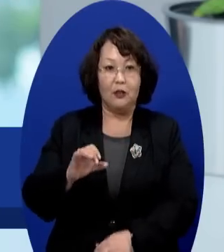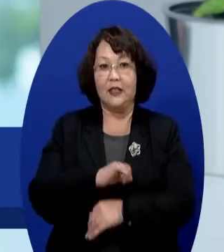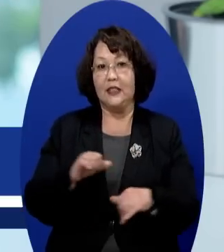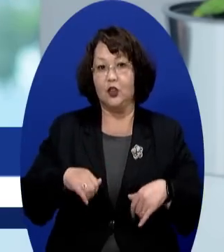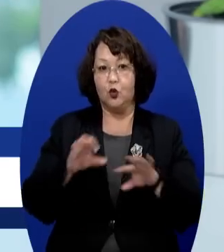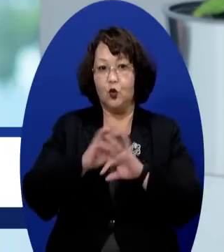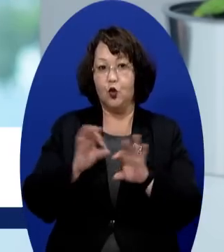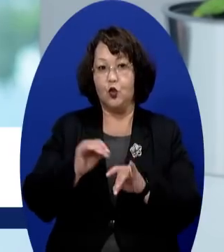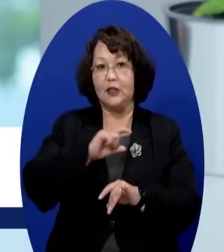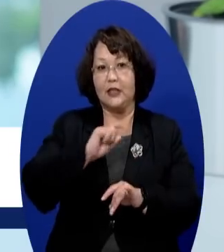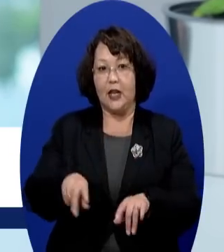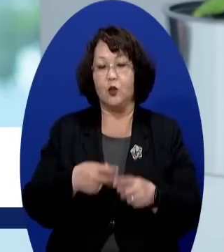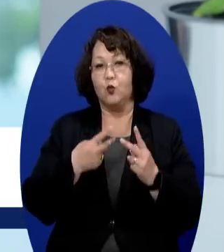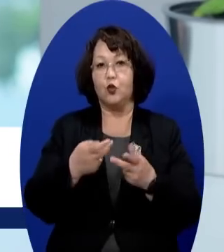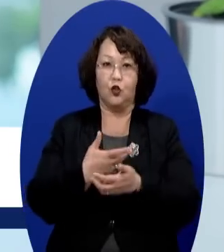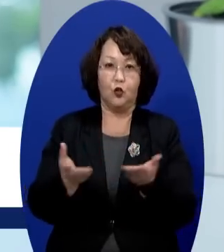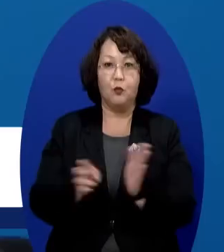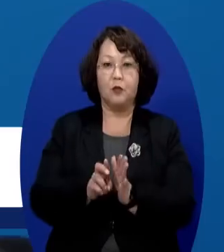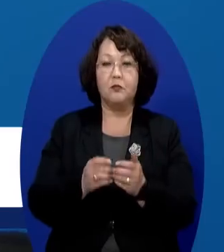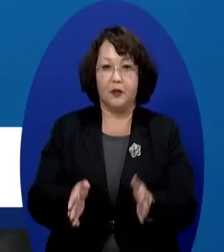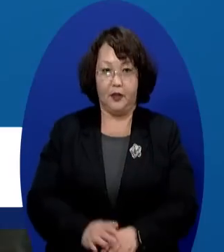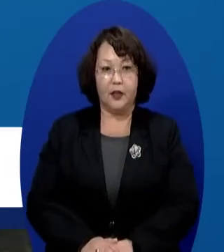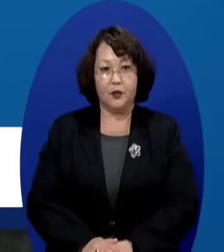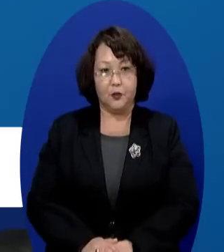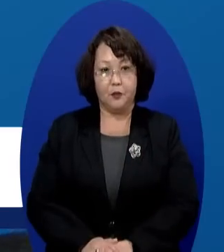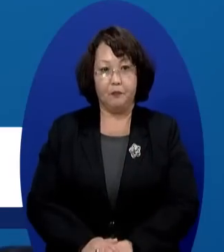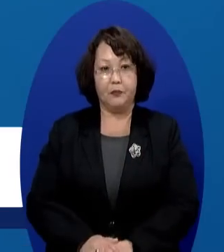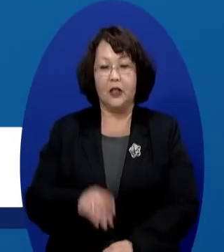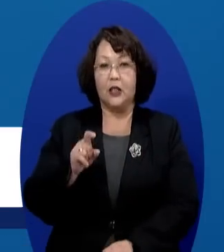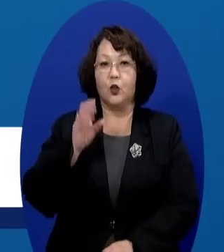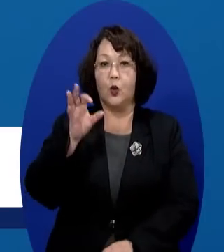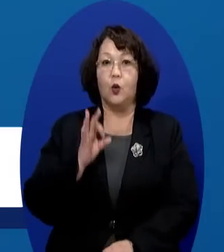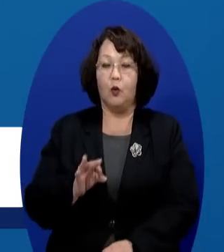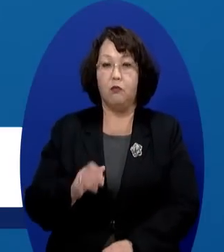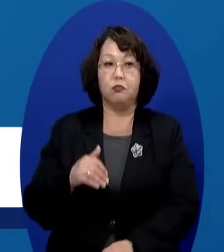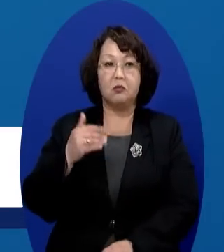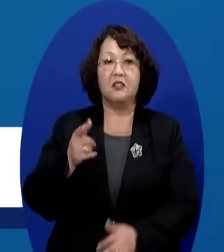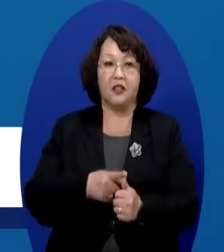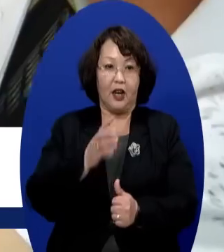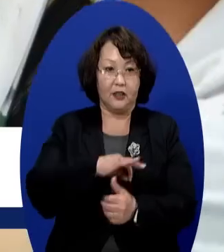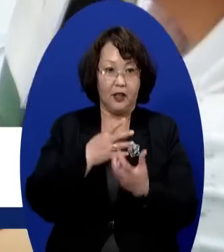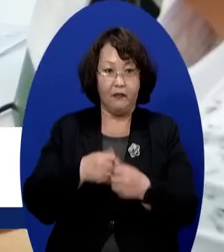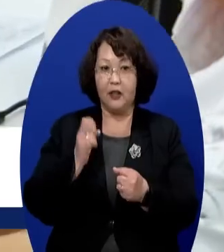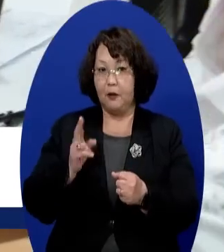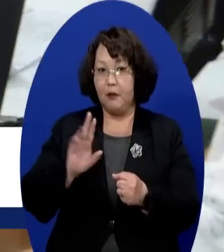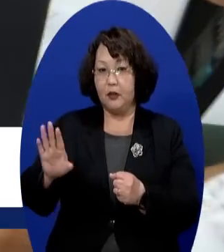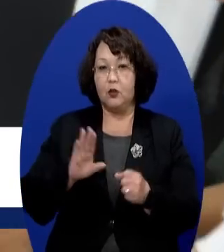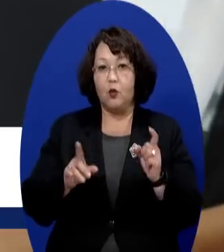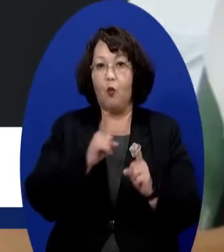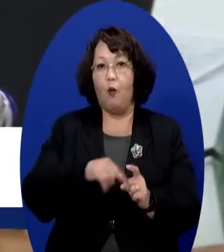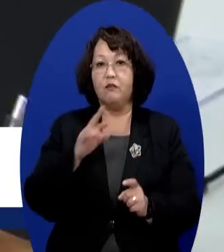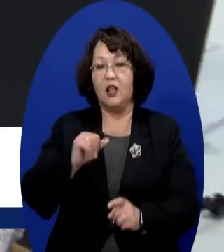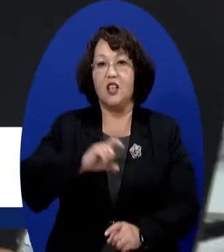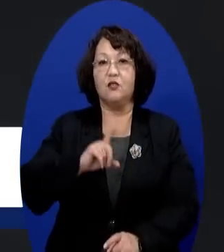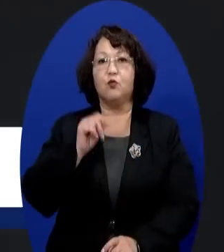төрлийн ийм зээлийн үйлчлэгээ үзүүлэх боломжтой болж байна. Зах зээлийн энэ өсөлт тэлэлтээ эсхийн хожихгүй, мэдээж тус компани хувьцаа эзэмшигчл